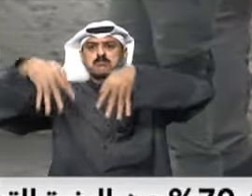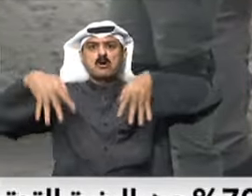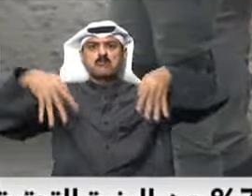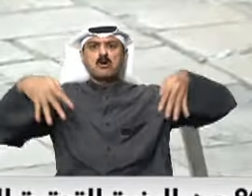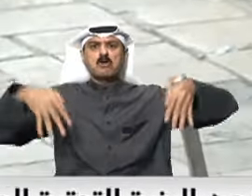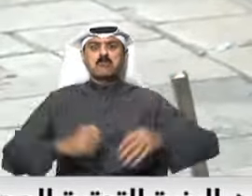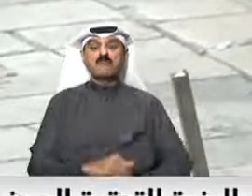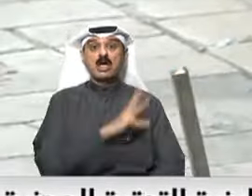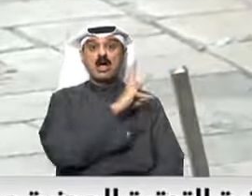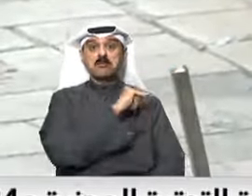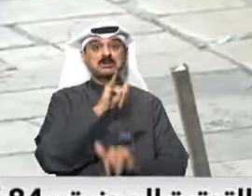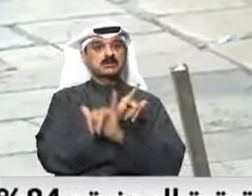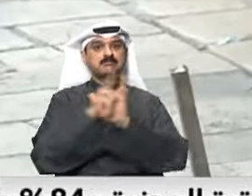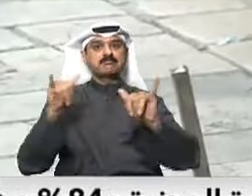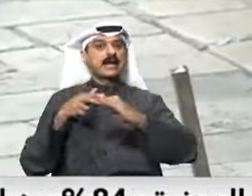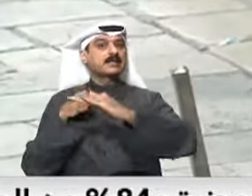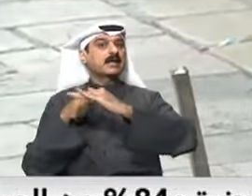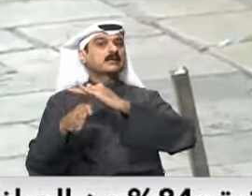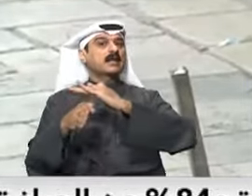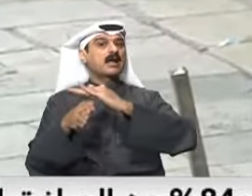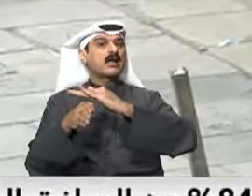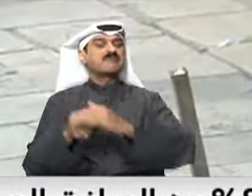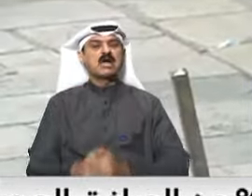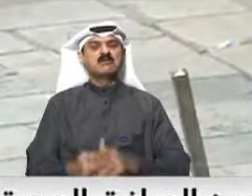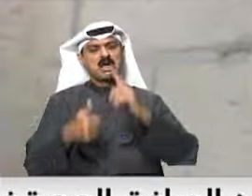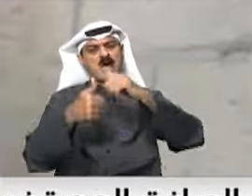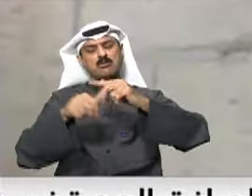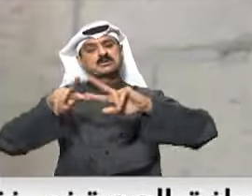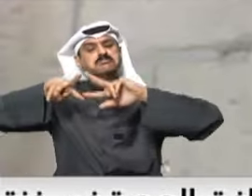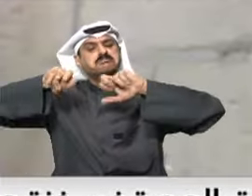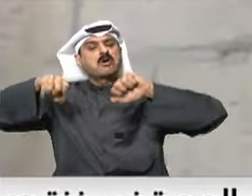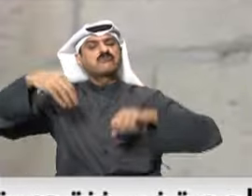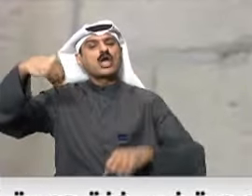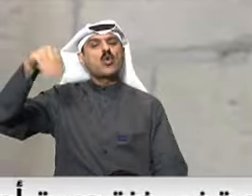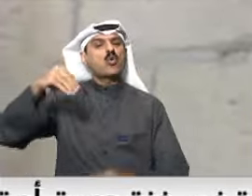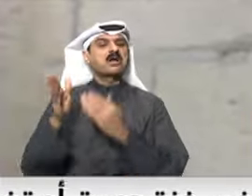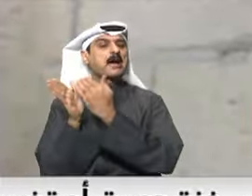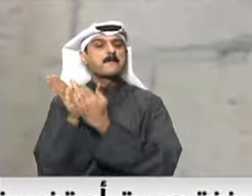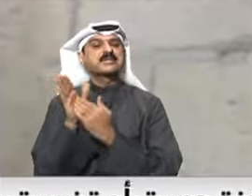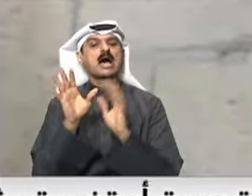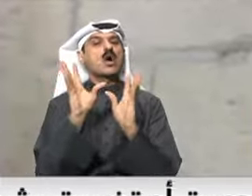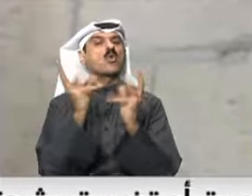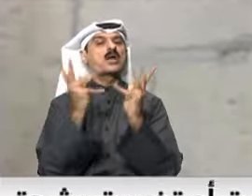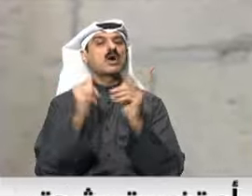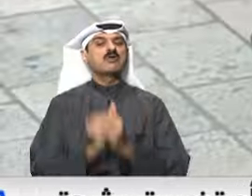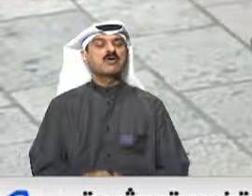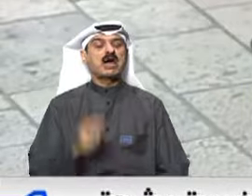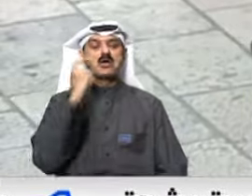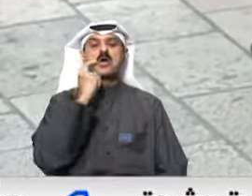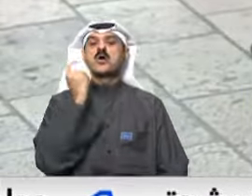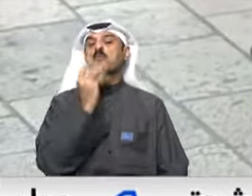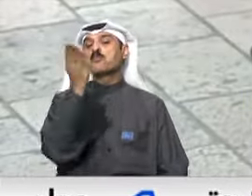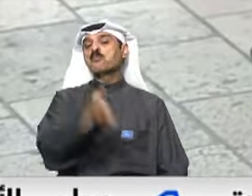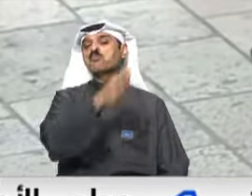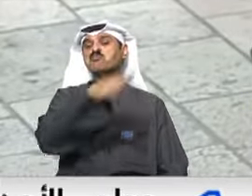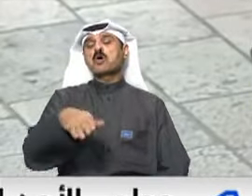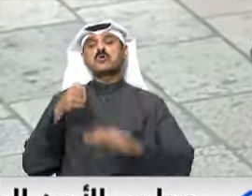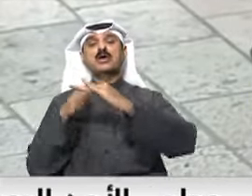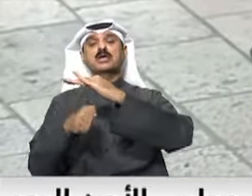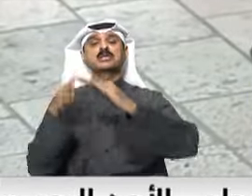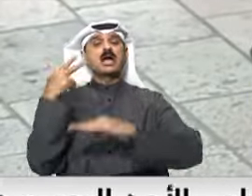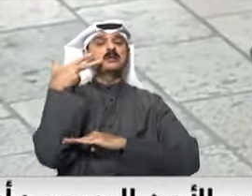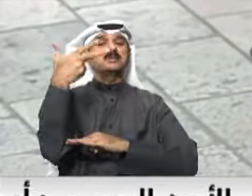الاحتلال ونصب النقاط العسكرية للتدقيق والتفتيش في أوراق الفلسطينيين ومنعهم من الدخول لباحات المسجد الأقصى